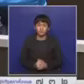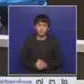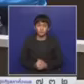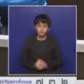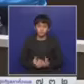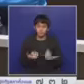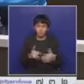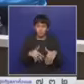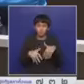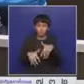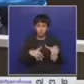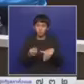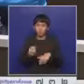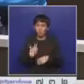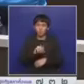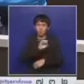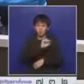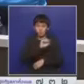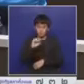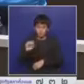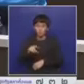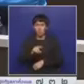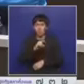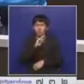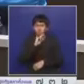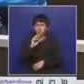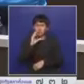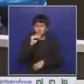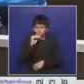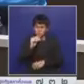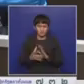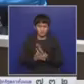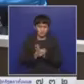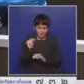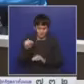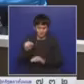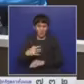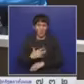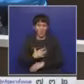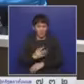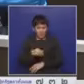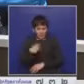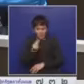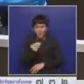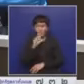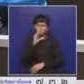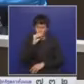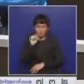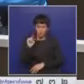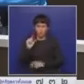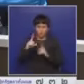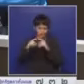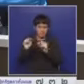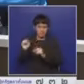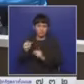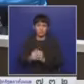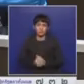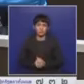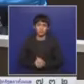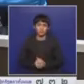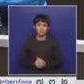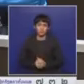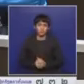บ้านบอกว่าสสถ้ามีโอกาสพูดในสภาช่วยช่วยพูดประเด็นนี้หน่อยท่านประธานครับวัน